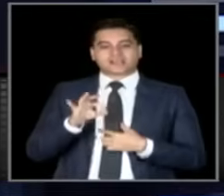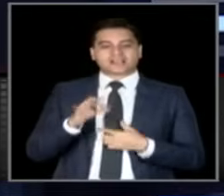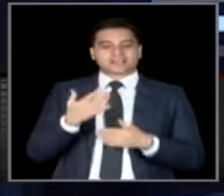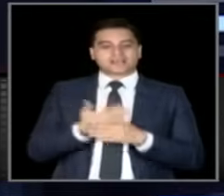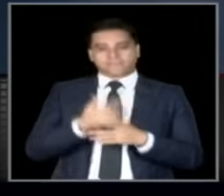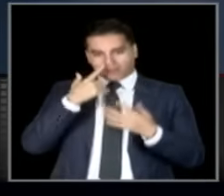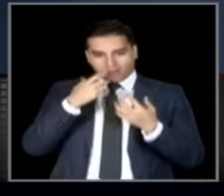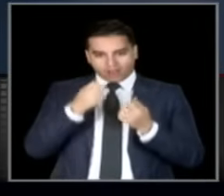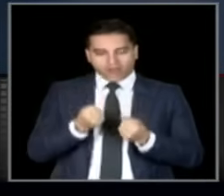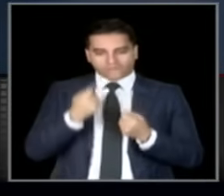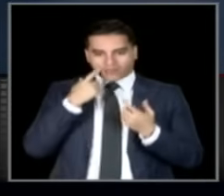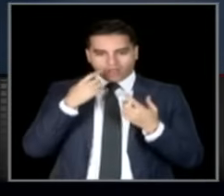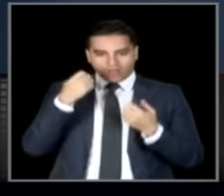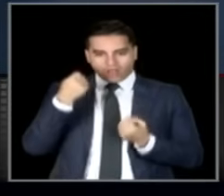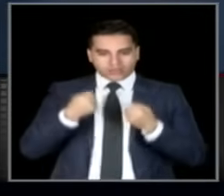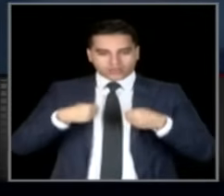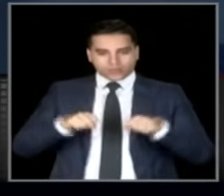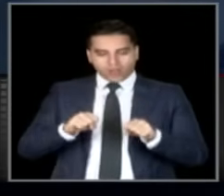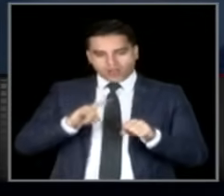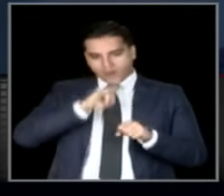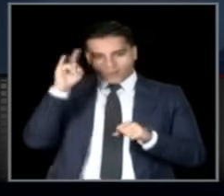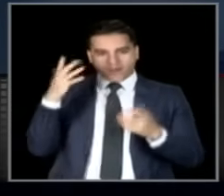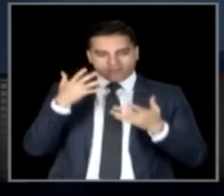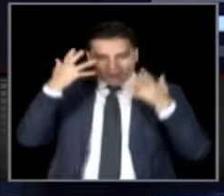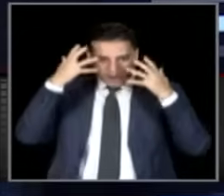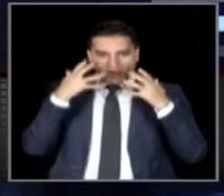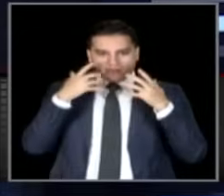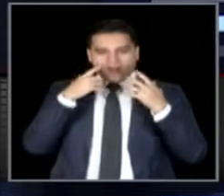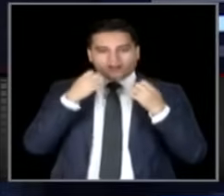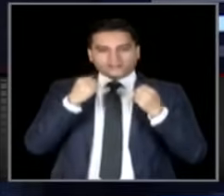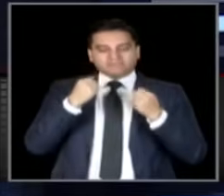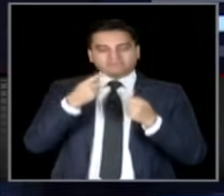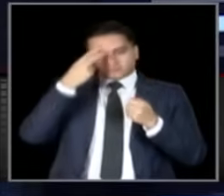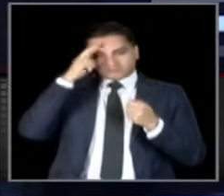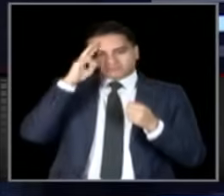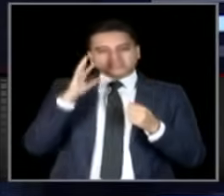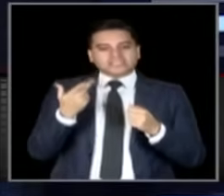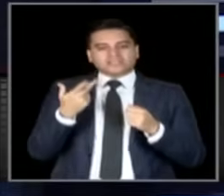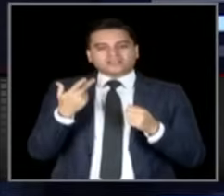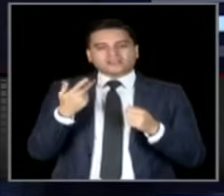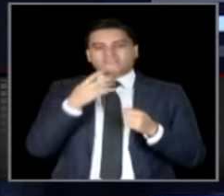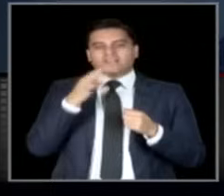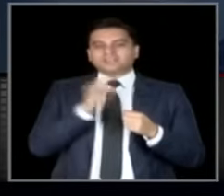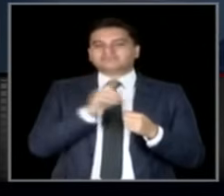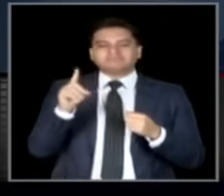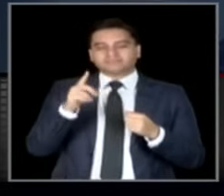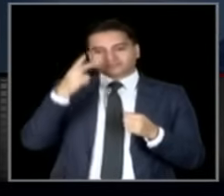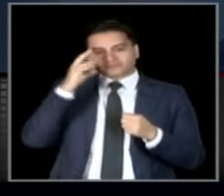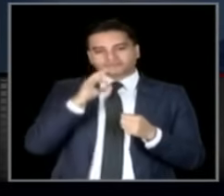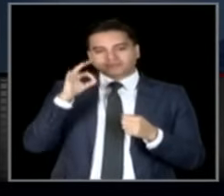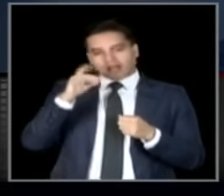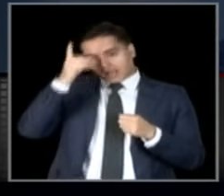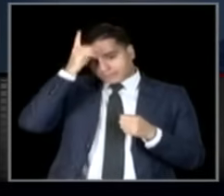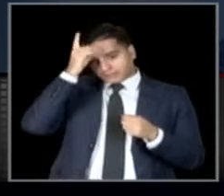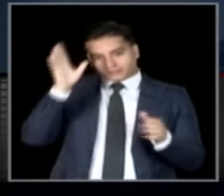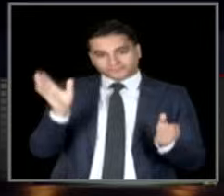لتوفير طبعاً الأمان وزيادة امتصاص الصدمات، مش فرنسا، تبقى إيه؟ نقول ألمانيا